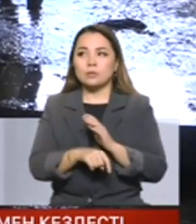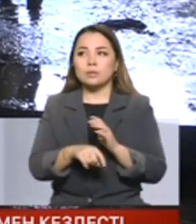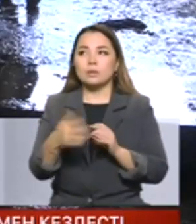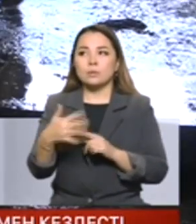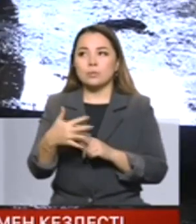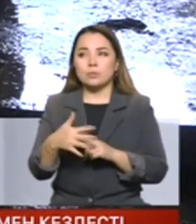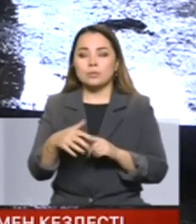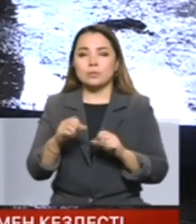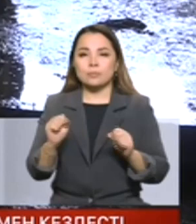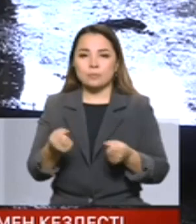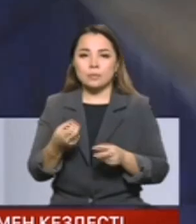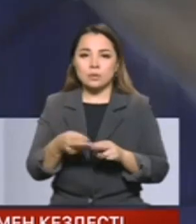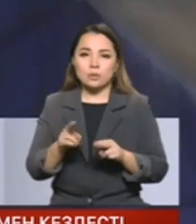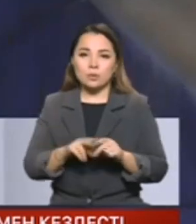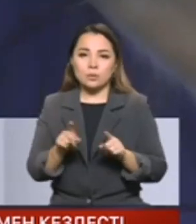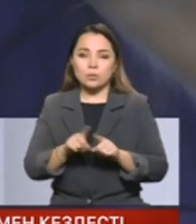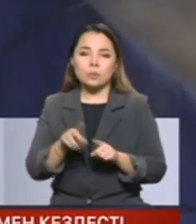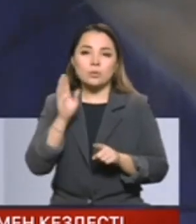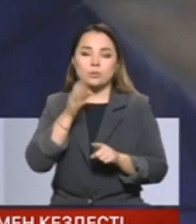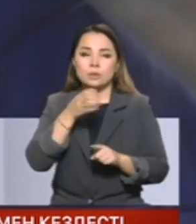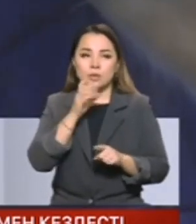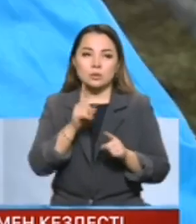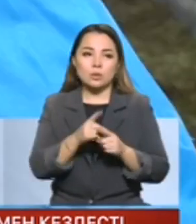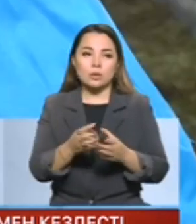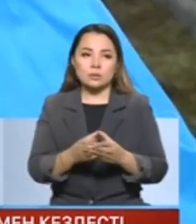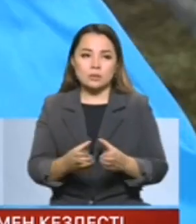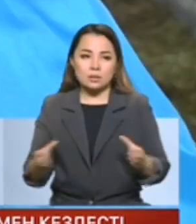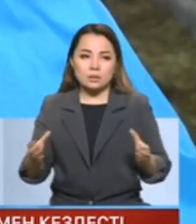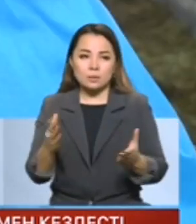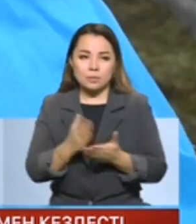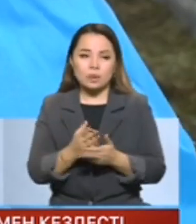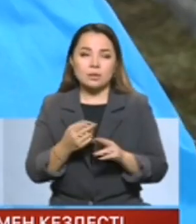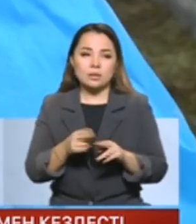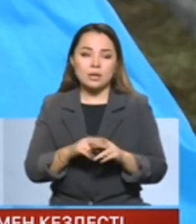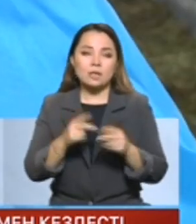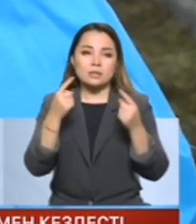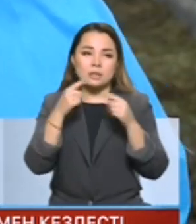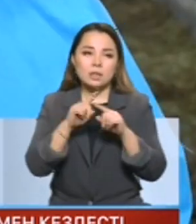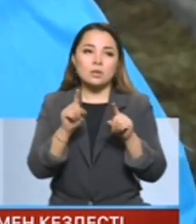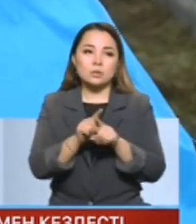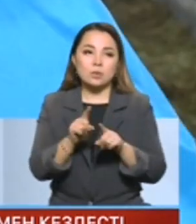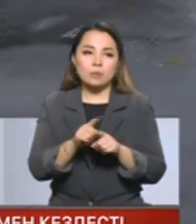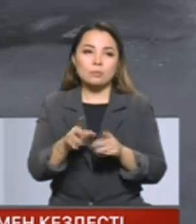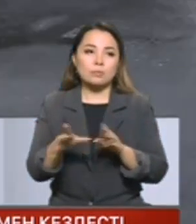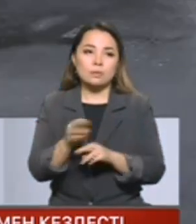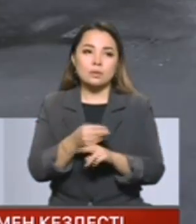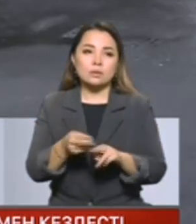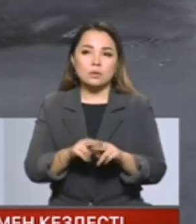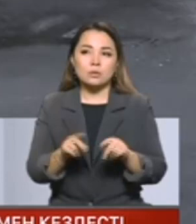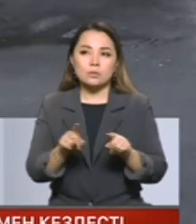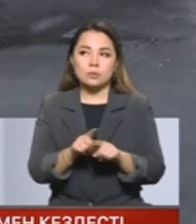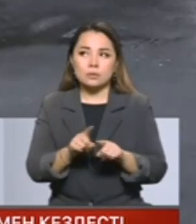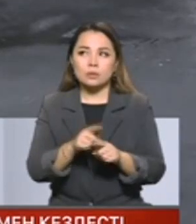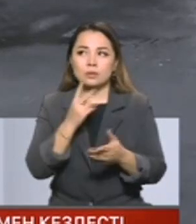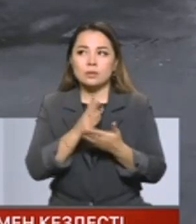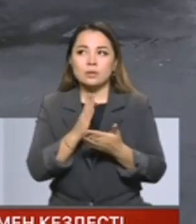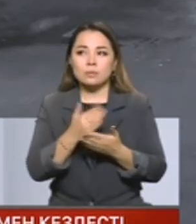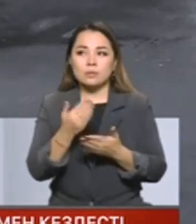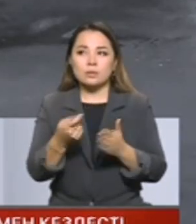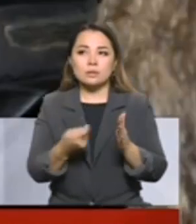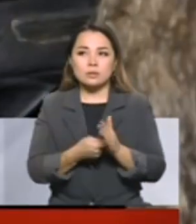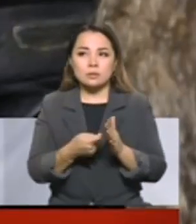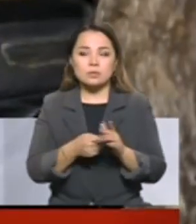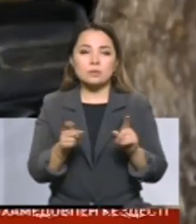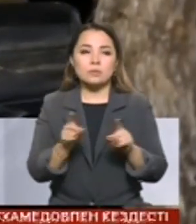желдеткіш болсын, мына су ішетін астаулар болсын, жаңа технология бойынша салынған бәрі. Асыл тұқымды түліктің